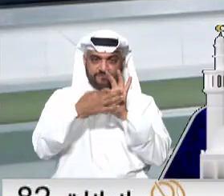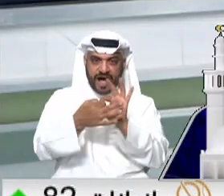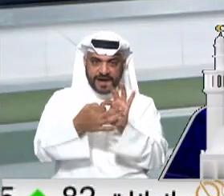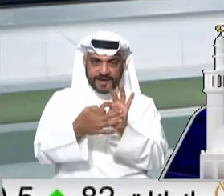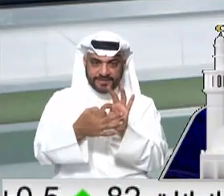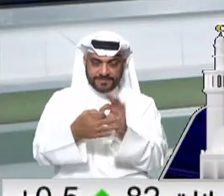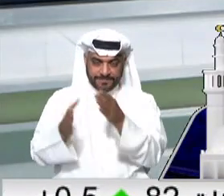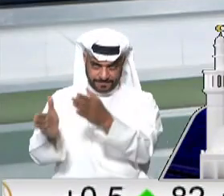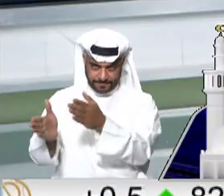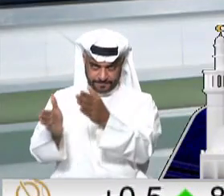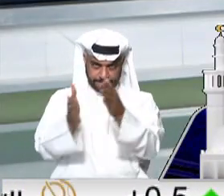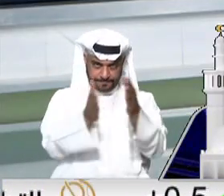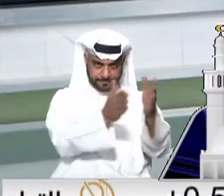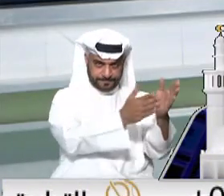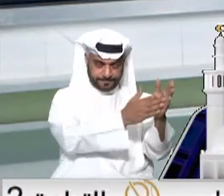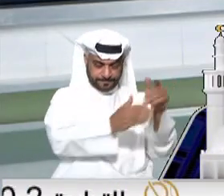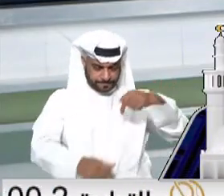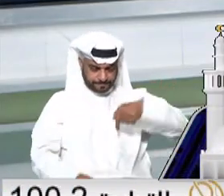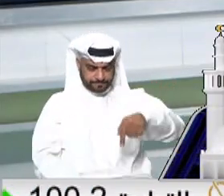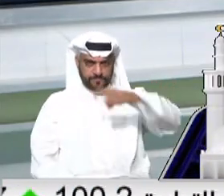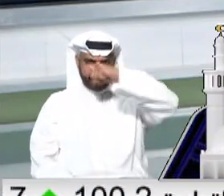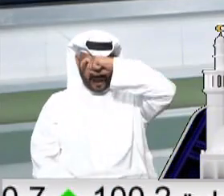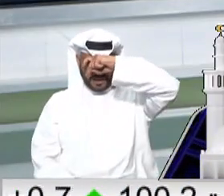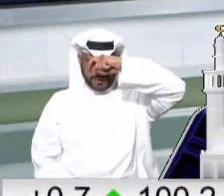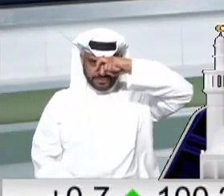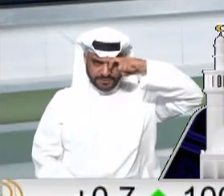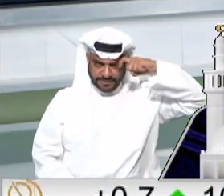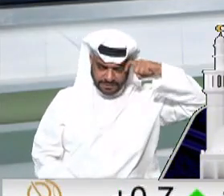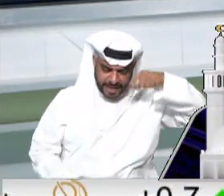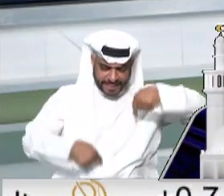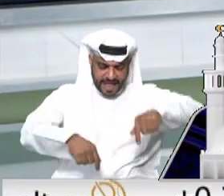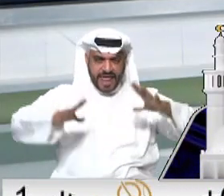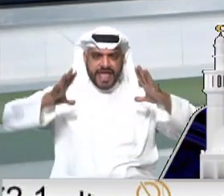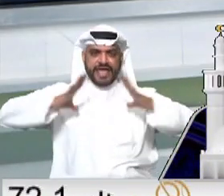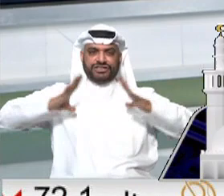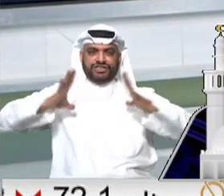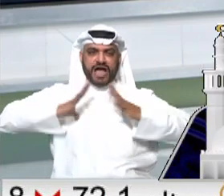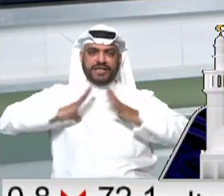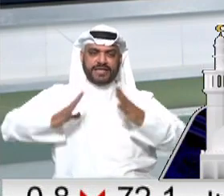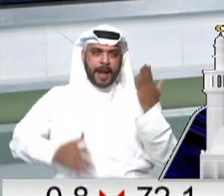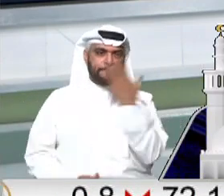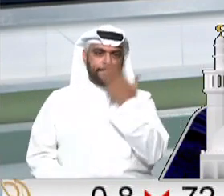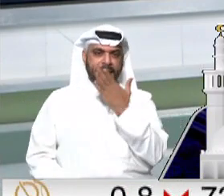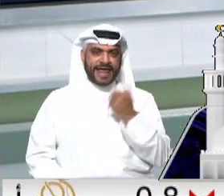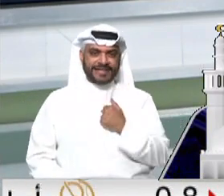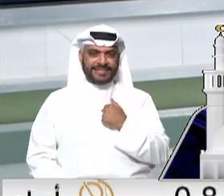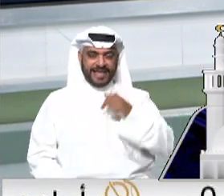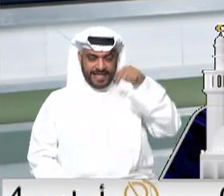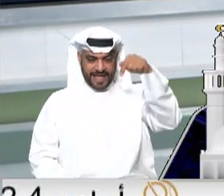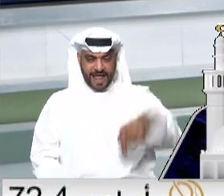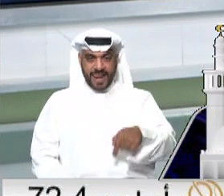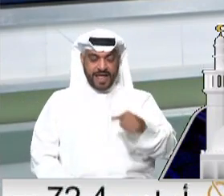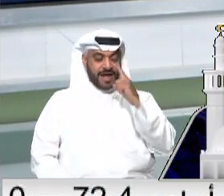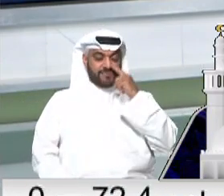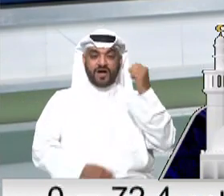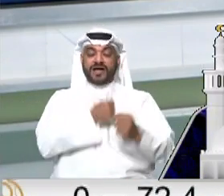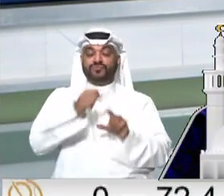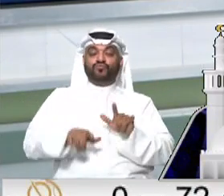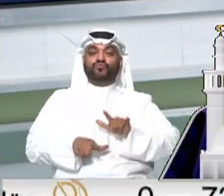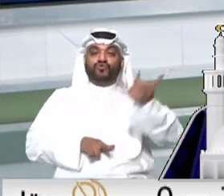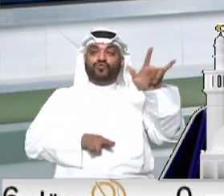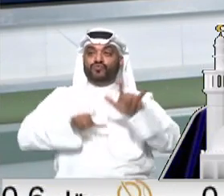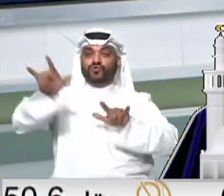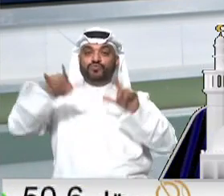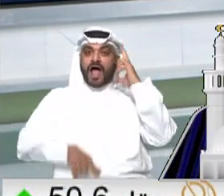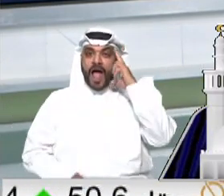ومع دخول فصل الصيف وبدء العطله الصيفيه للمدارس بدات حركه النشاط والاقبال على الحجوزات لقضاء